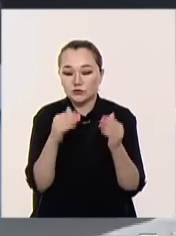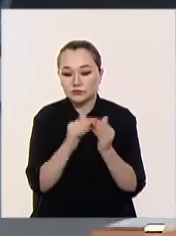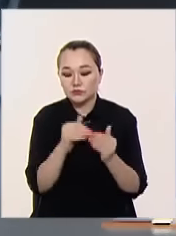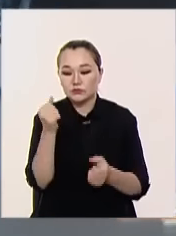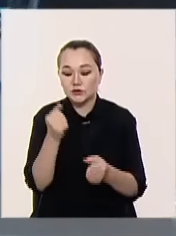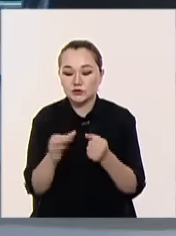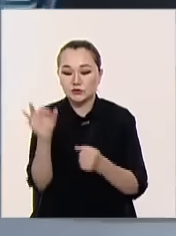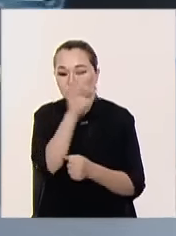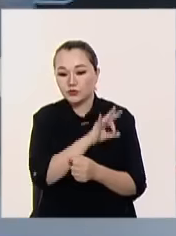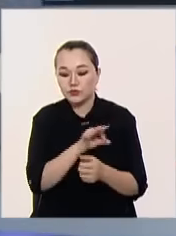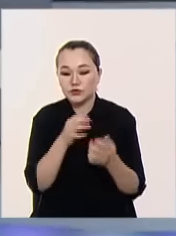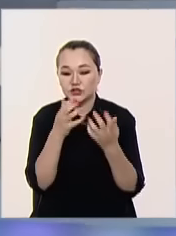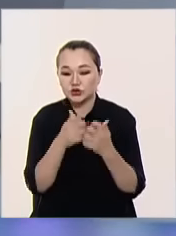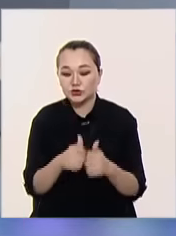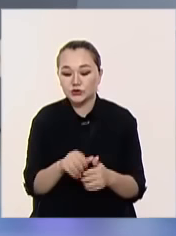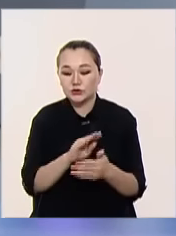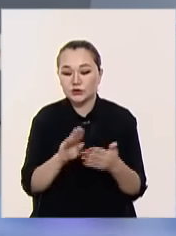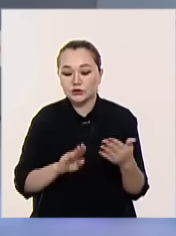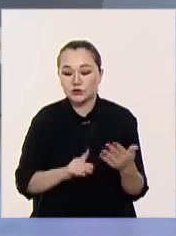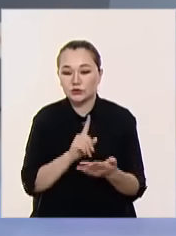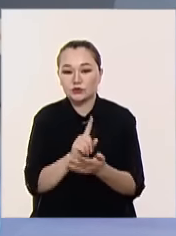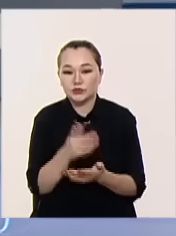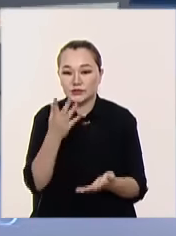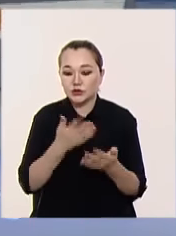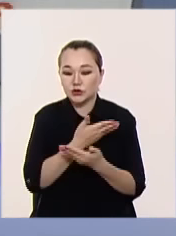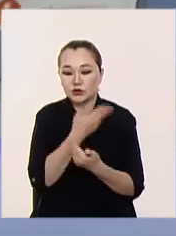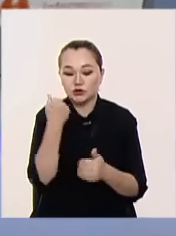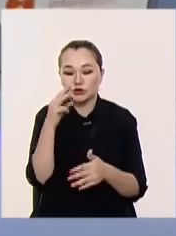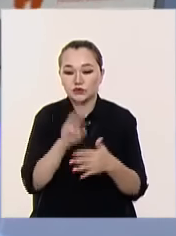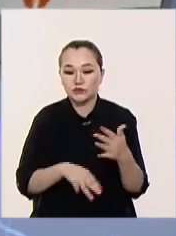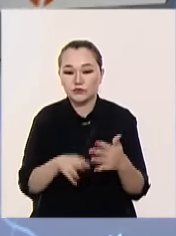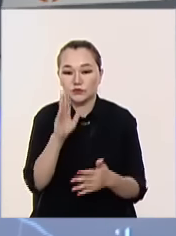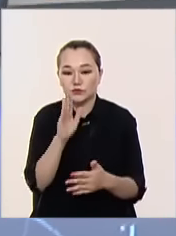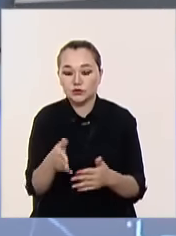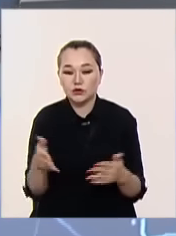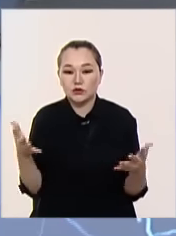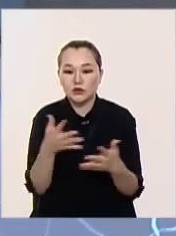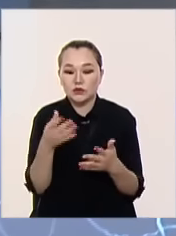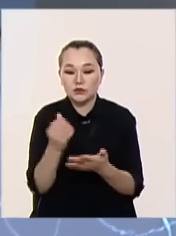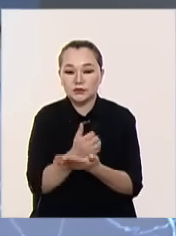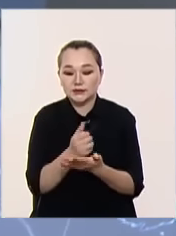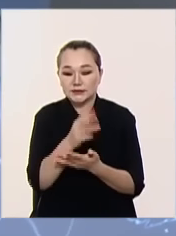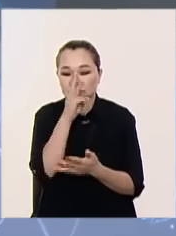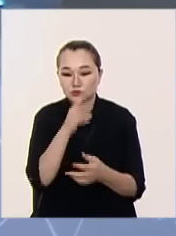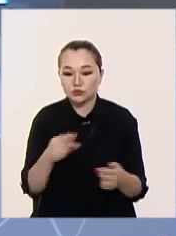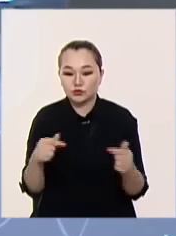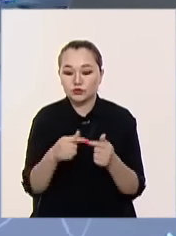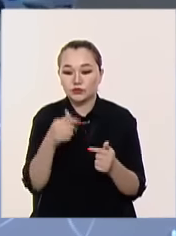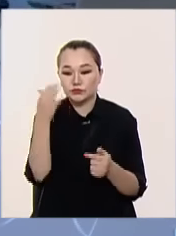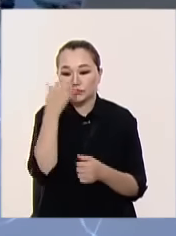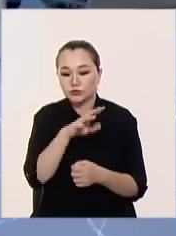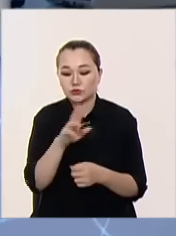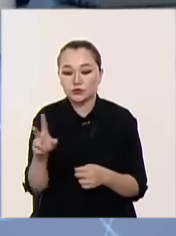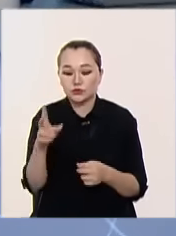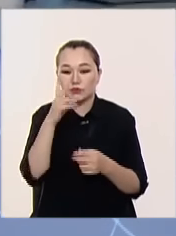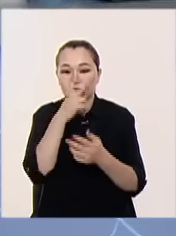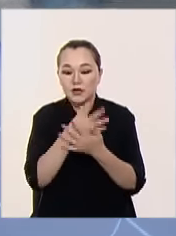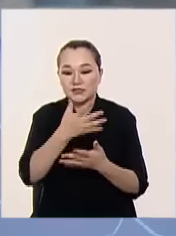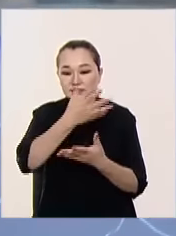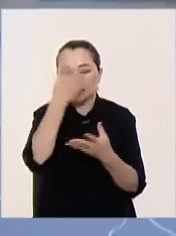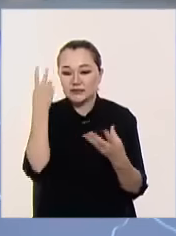мүліктері жайлы есеп беру керек. Болмаса айыппұл салынады. Ал нақты табысын жасыру үшін байқамай кейбір мүлкін көрсетуді